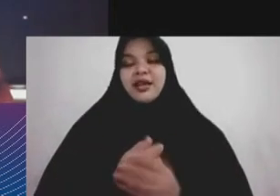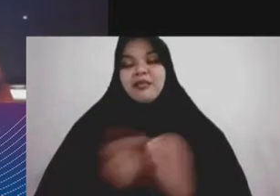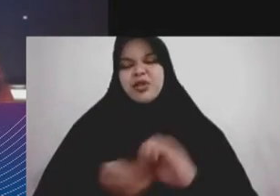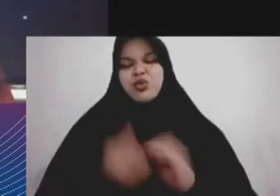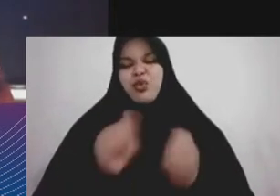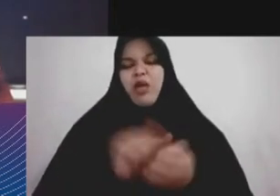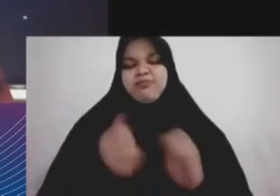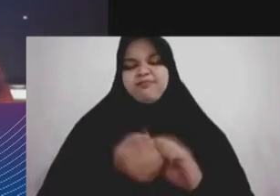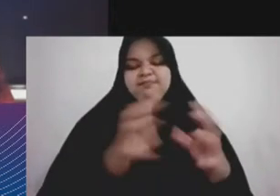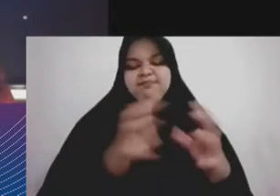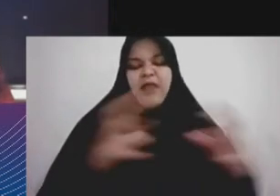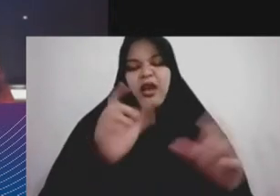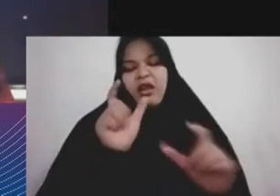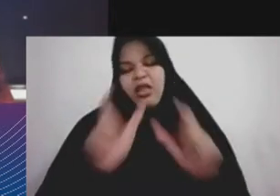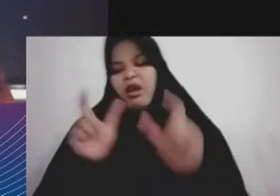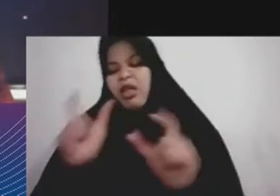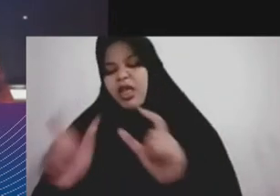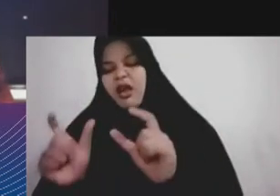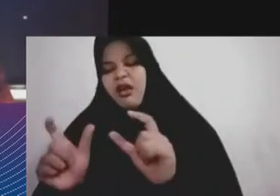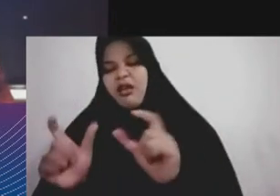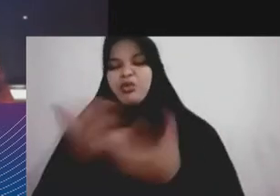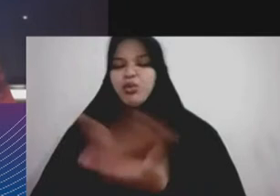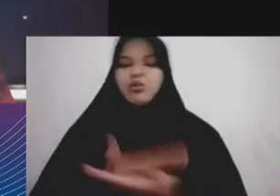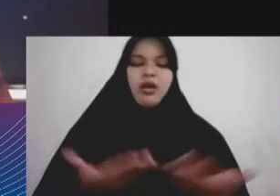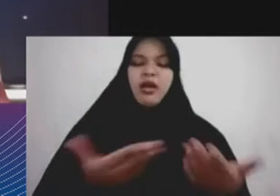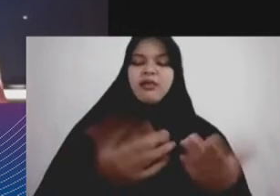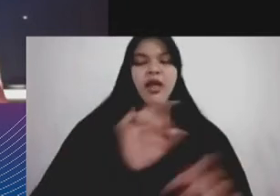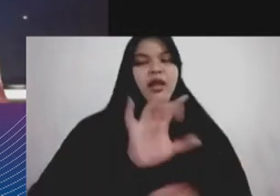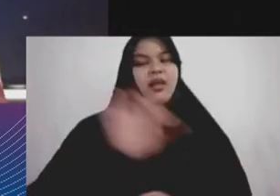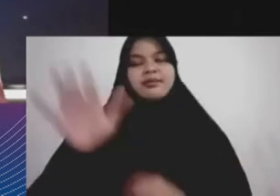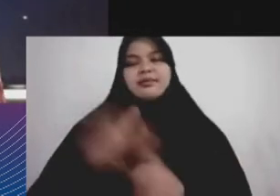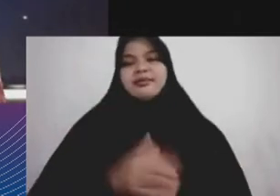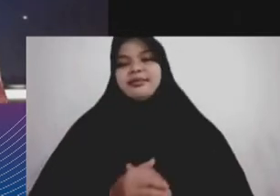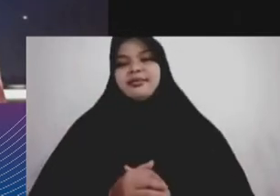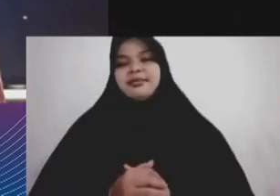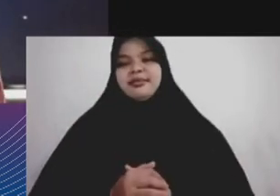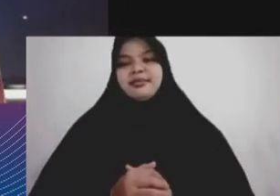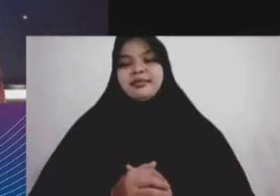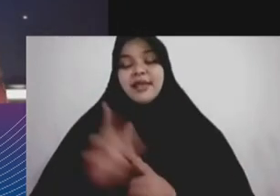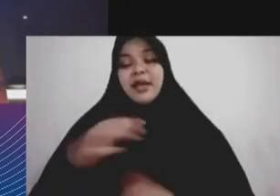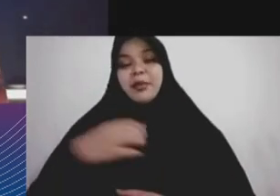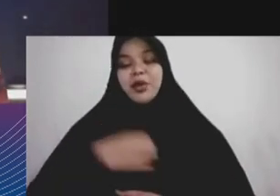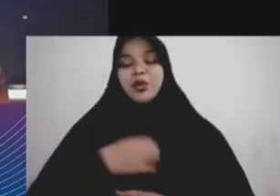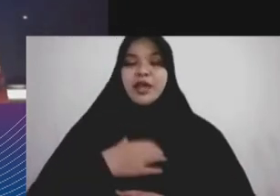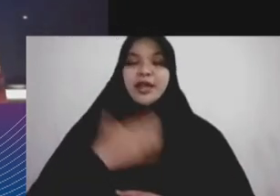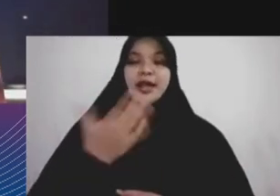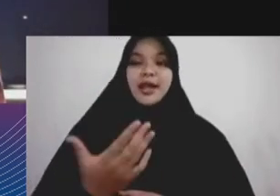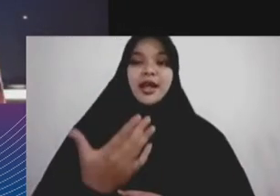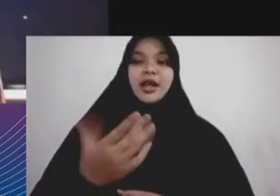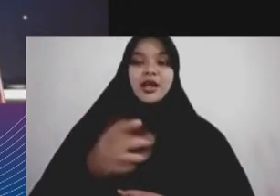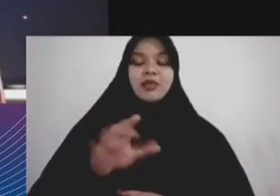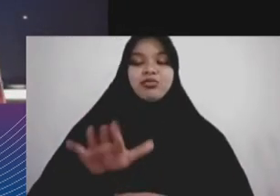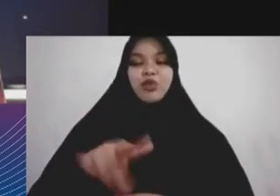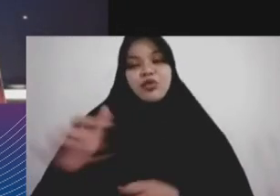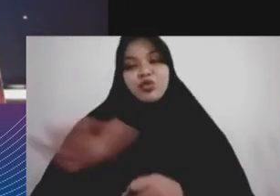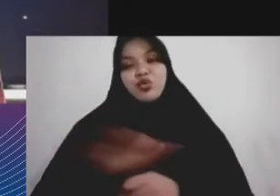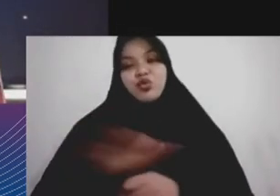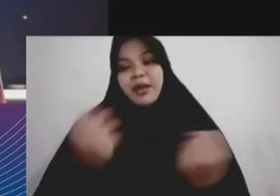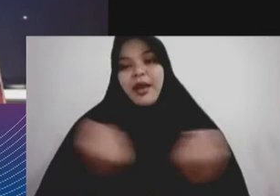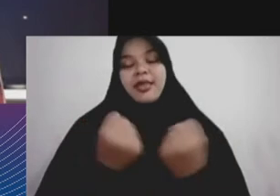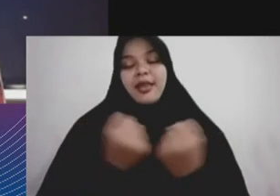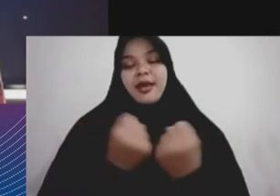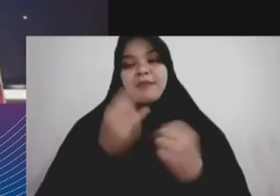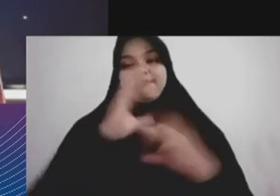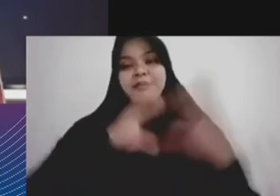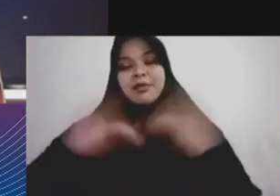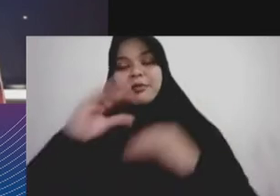kata-kata dan konteks sosial dan lain-lain, itu yang menurut saya cukup menantang dalam pembahasannya nanti. Tapi